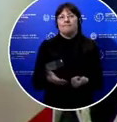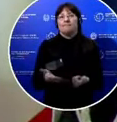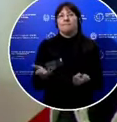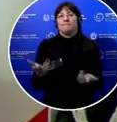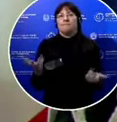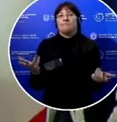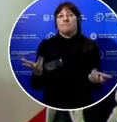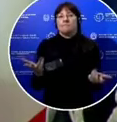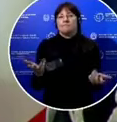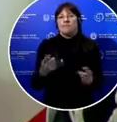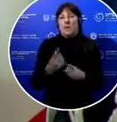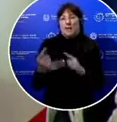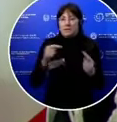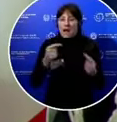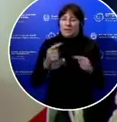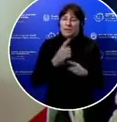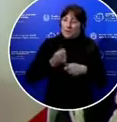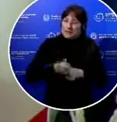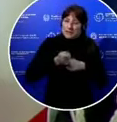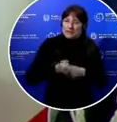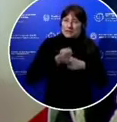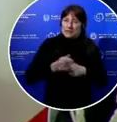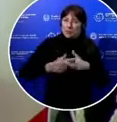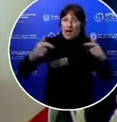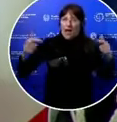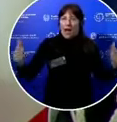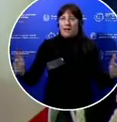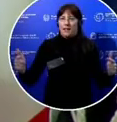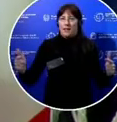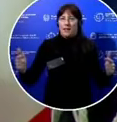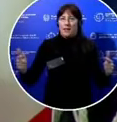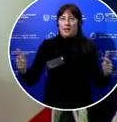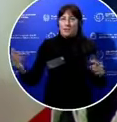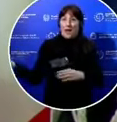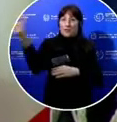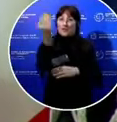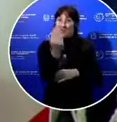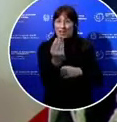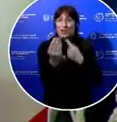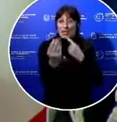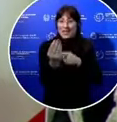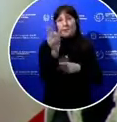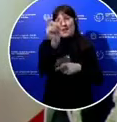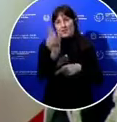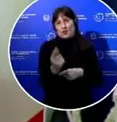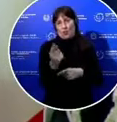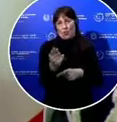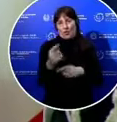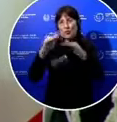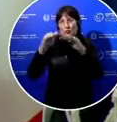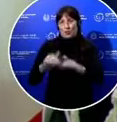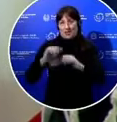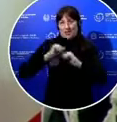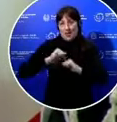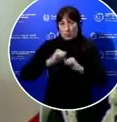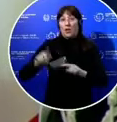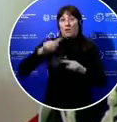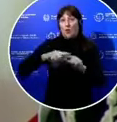ad alimentare il dibattito, ponendo al centro la persona, la tutela della salute e dei diritti